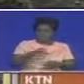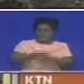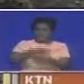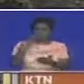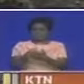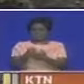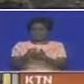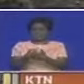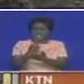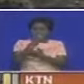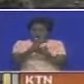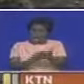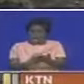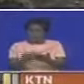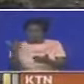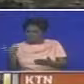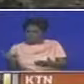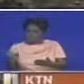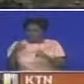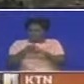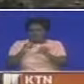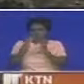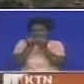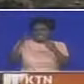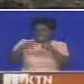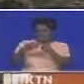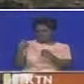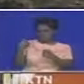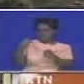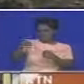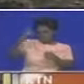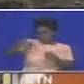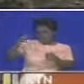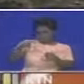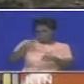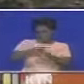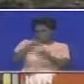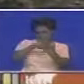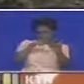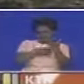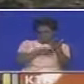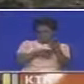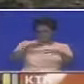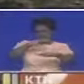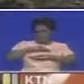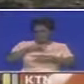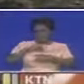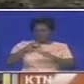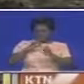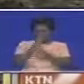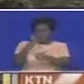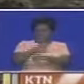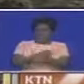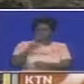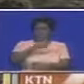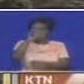zaidi ya nusu ya wataha mti wa kcp mwaka jana hawak kufa kupata alama za kufa shule za Up Je kasi za